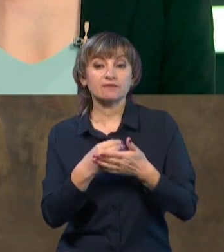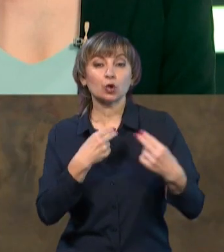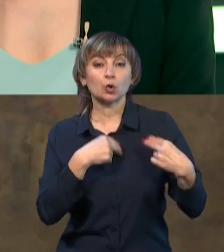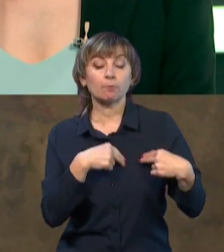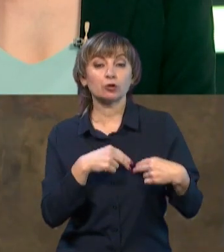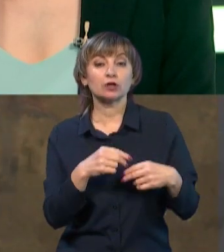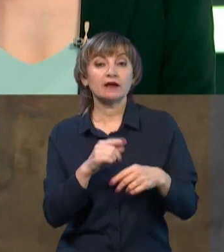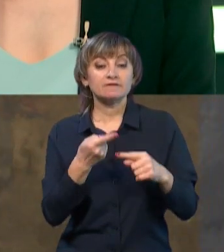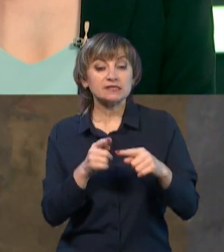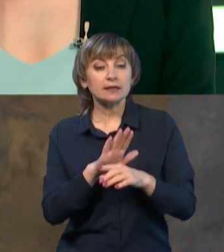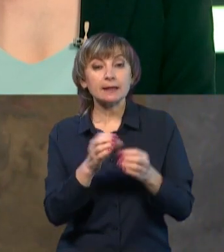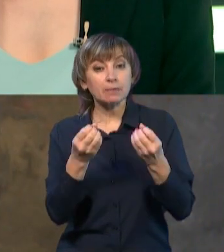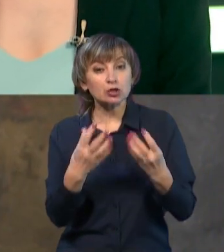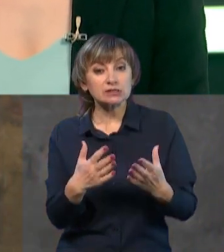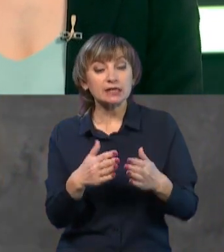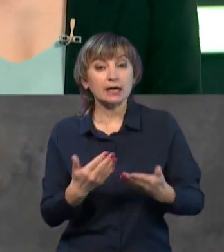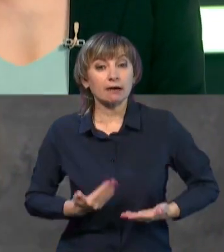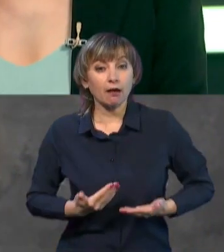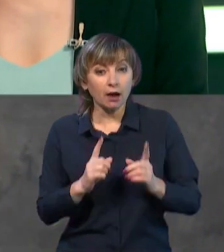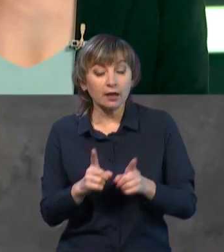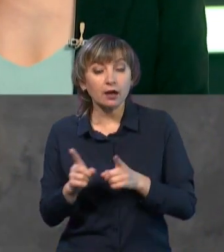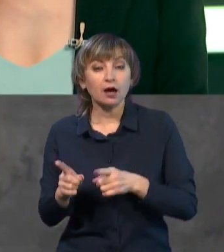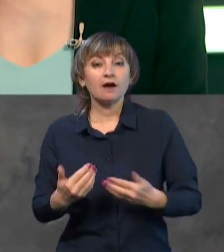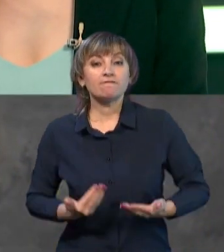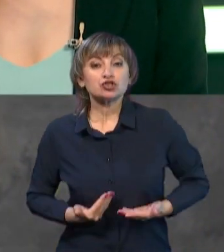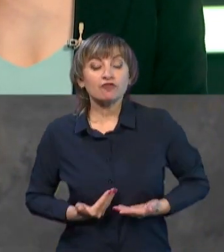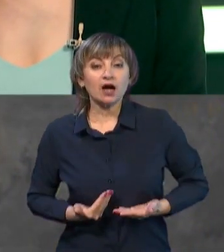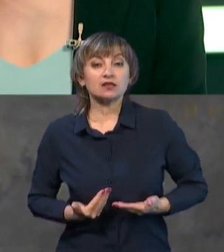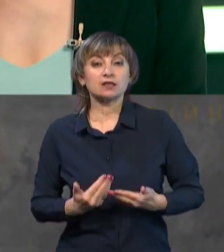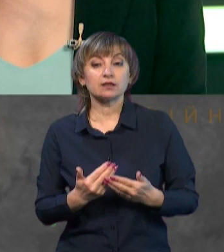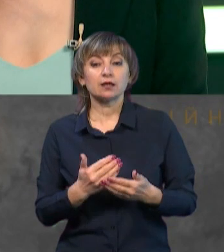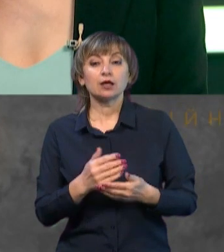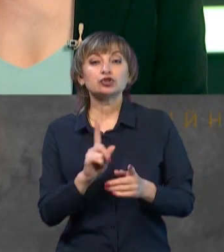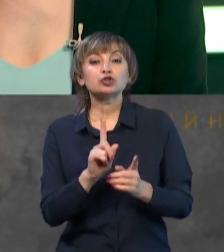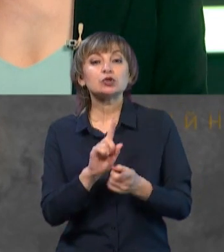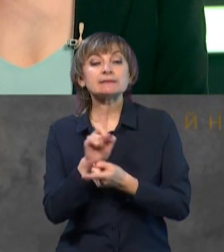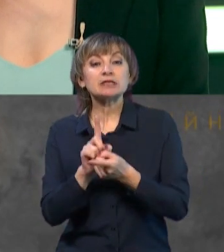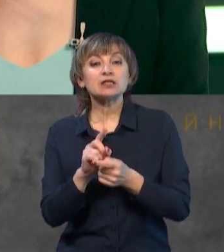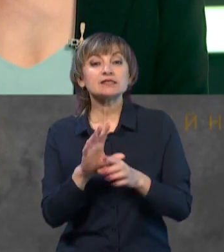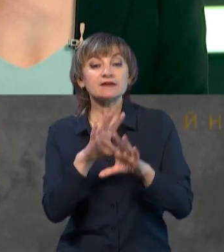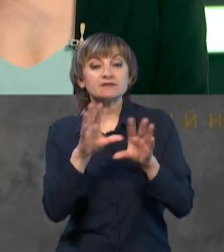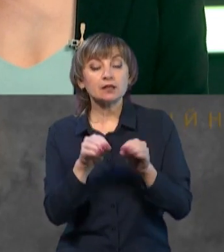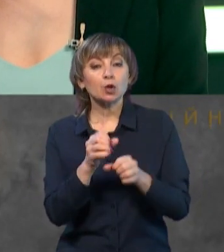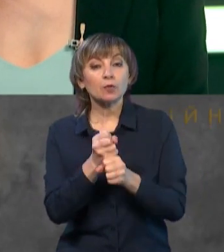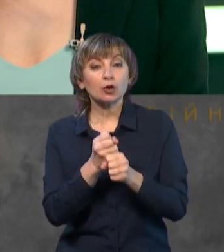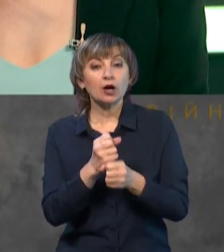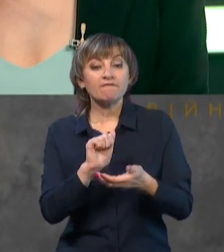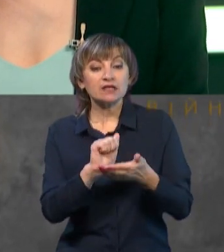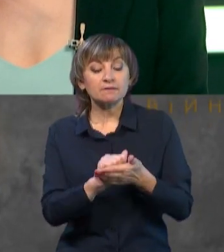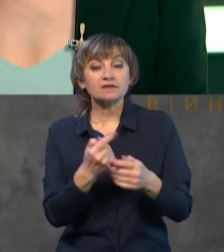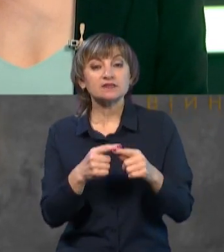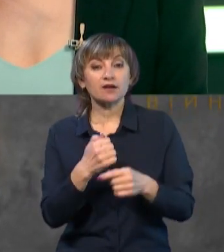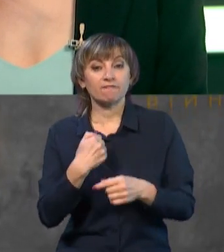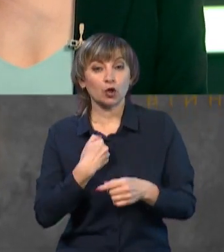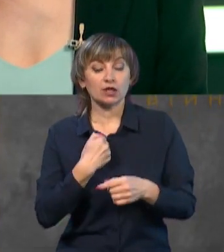в цих непростих реаліях виживати, триматися на плаву? І що змінилося загалом в роботі видавництв в цей воєнний